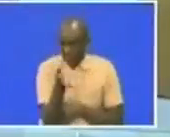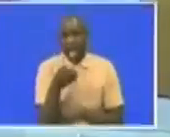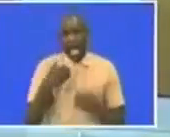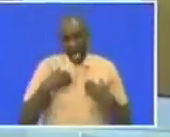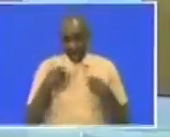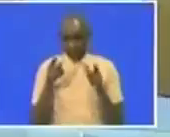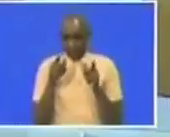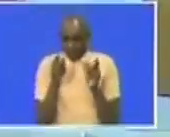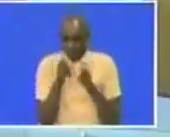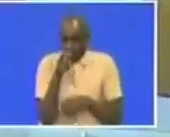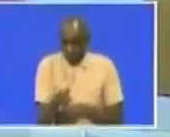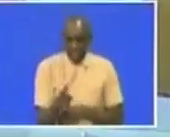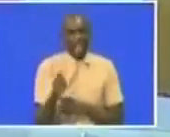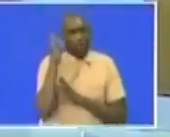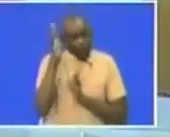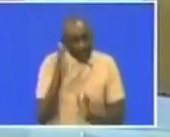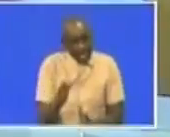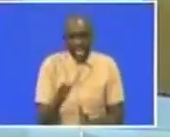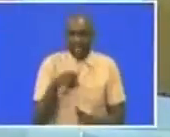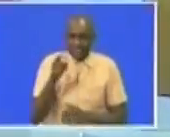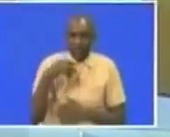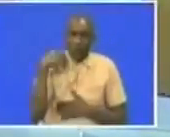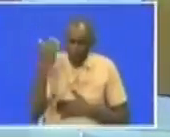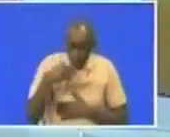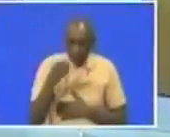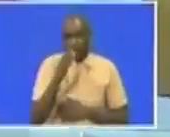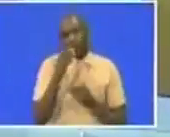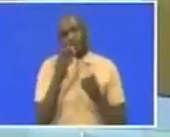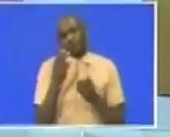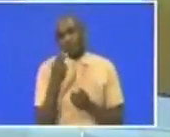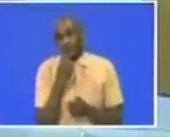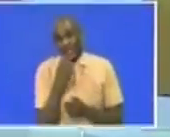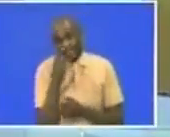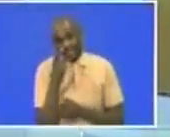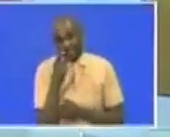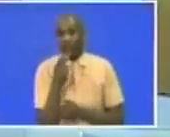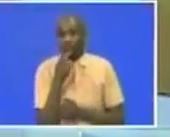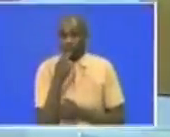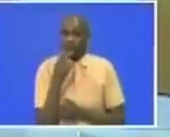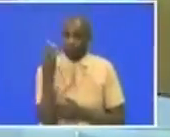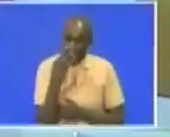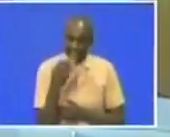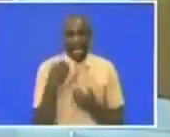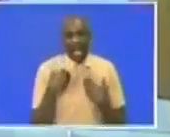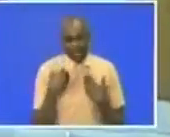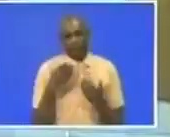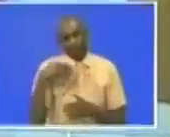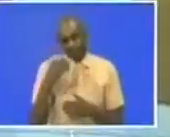studioni wakili wetu wa kila Jumatano, George Kihi. Endelea kuwa nasi.